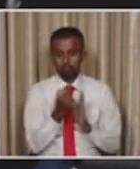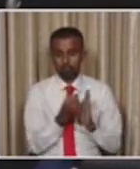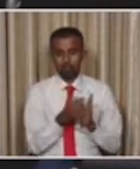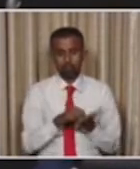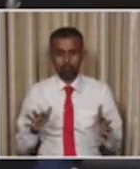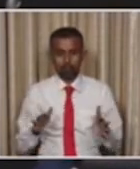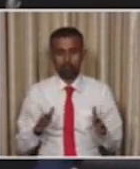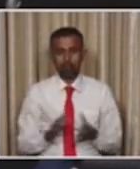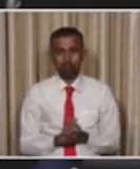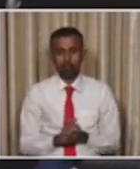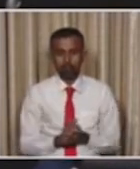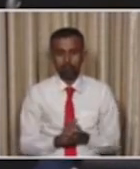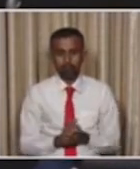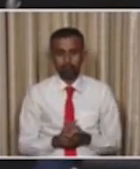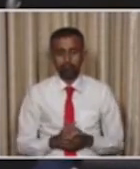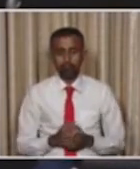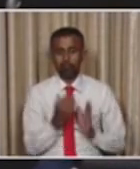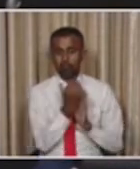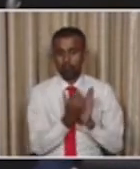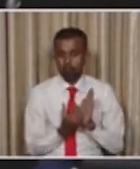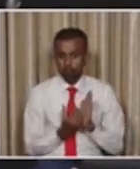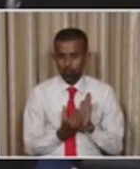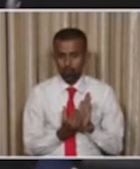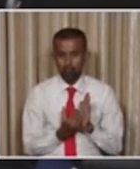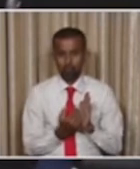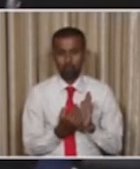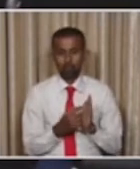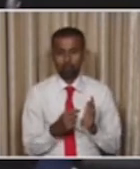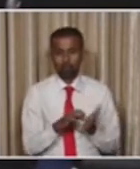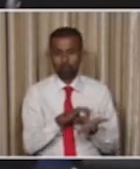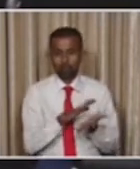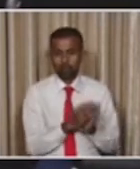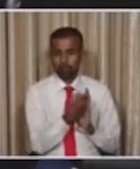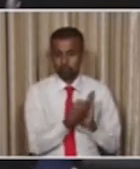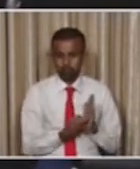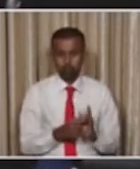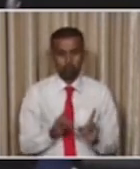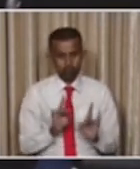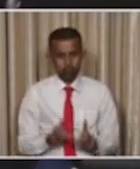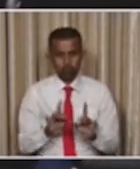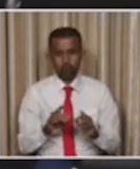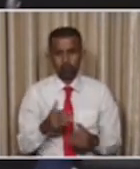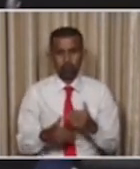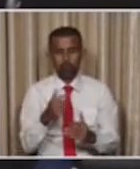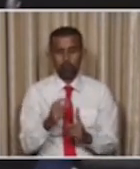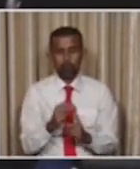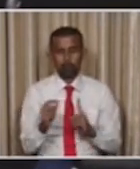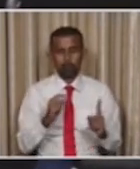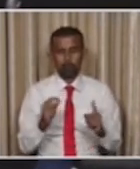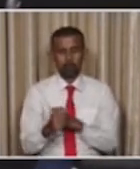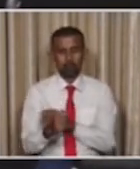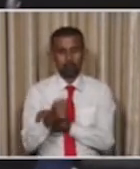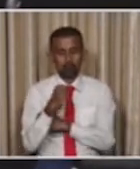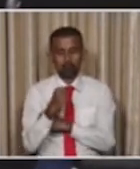සම්මත කරගන්න කියලා. එතකොට ඒ ව්‍යවස්ථාව ඒ ස්ථාපිත ස්ථාවර නියෝග ක්‍රියාත්මක වෙන්නට ඕන පාර්ලිමේන්තු බලතල